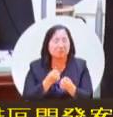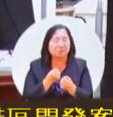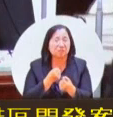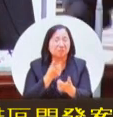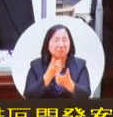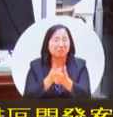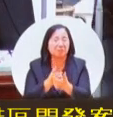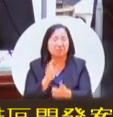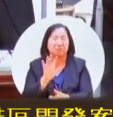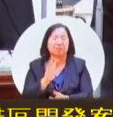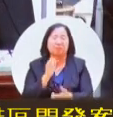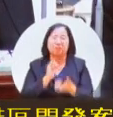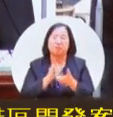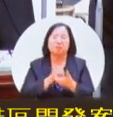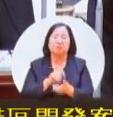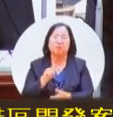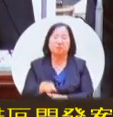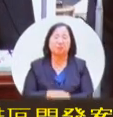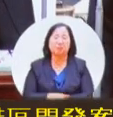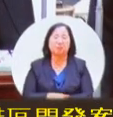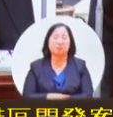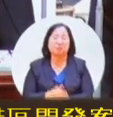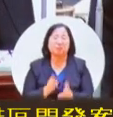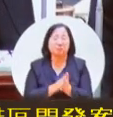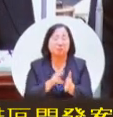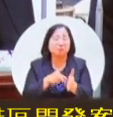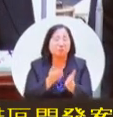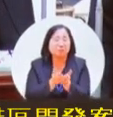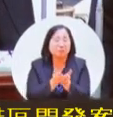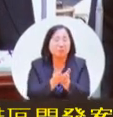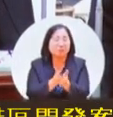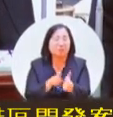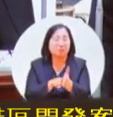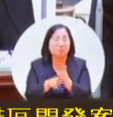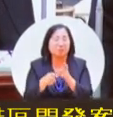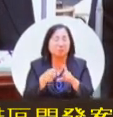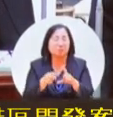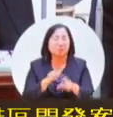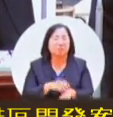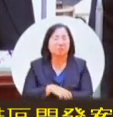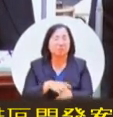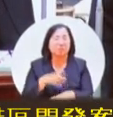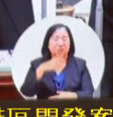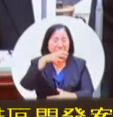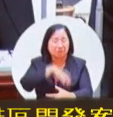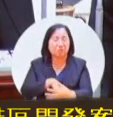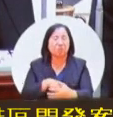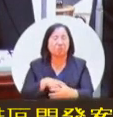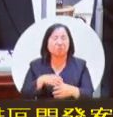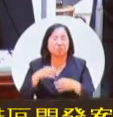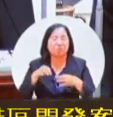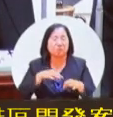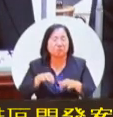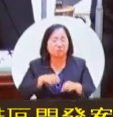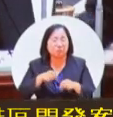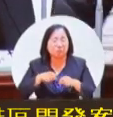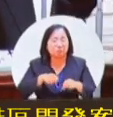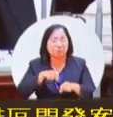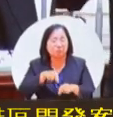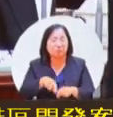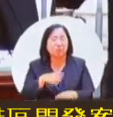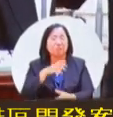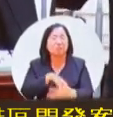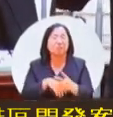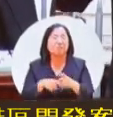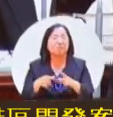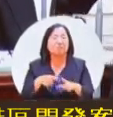了嘛，油田专区油田没有了吧？ 它现在是规划在整个这个循环产业园区。 还有吗？这